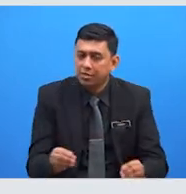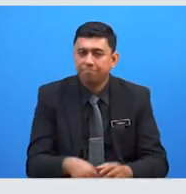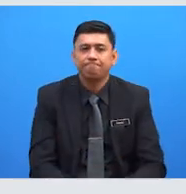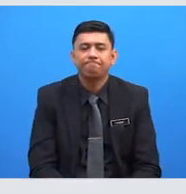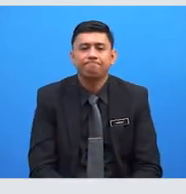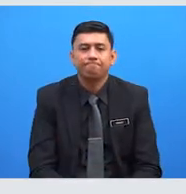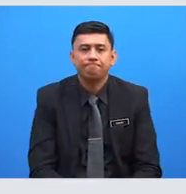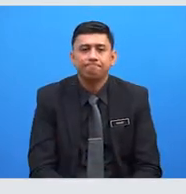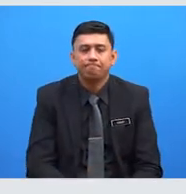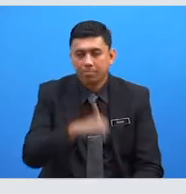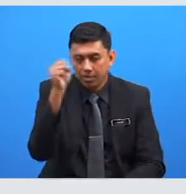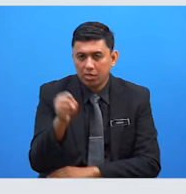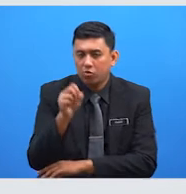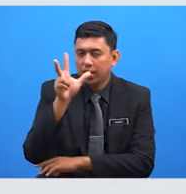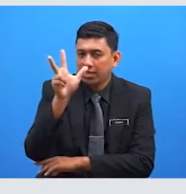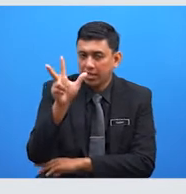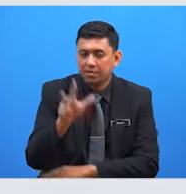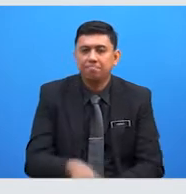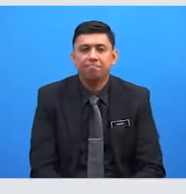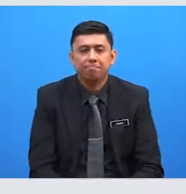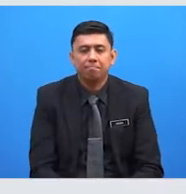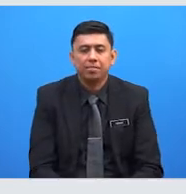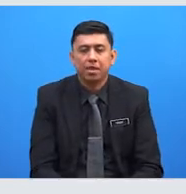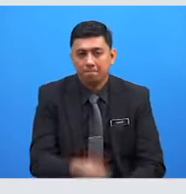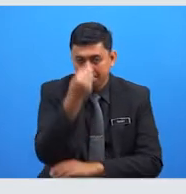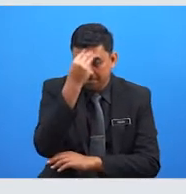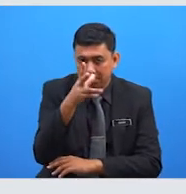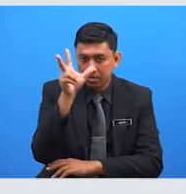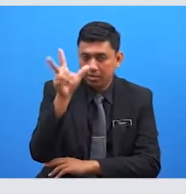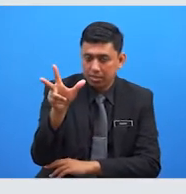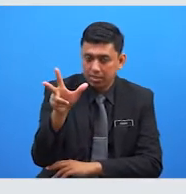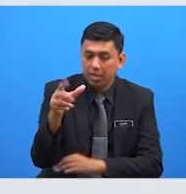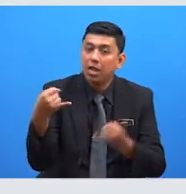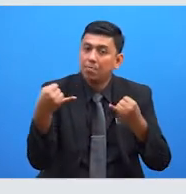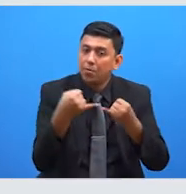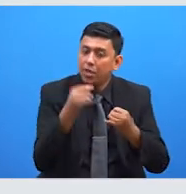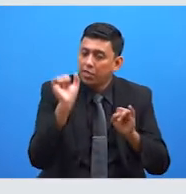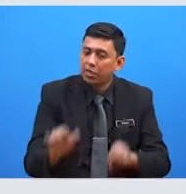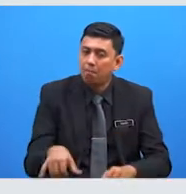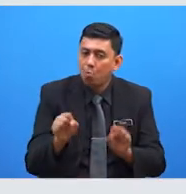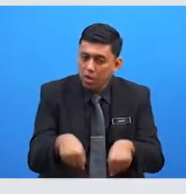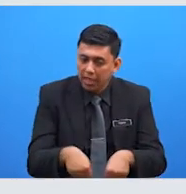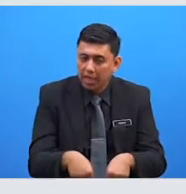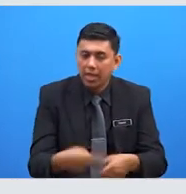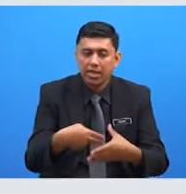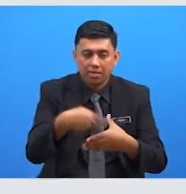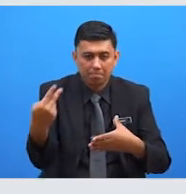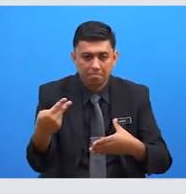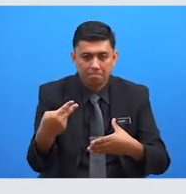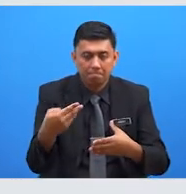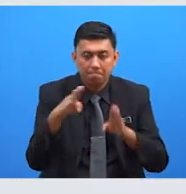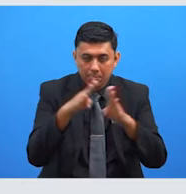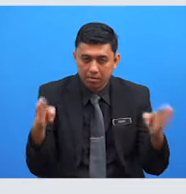manusia. Soalan ketiga, nyatakan tiga interaksi yang boleh dihasilkan